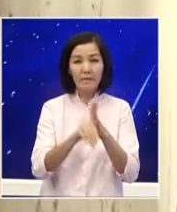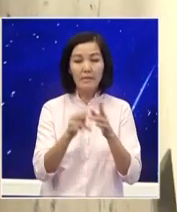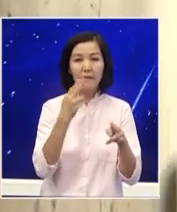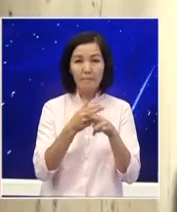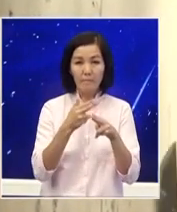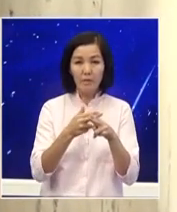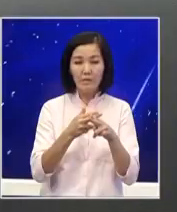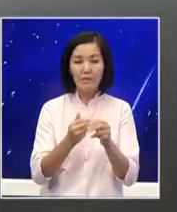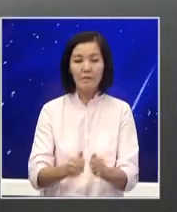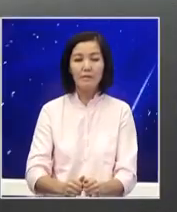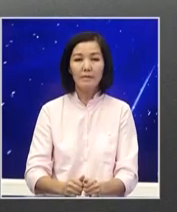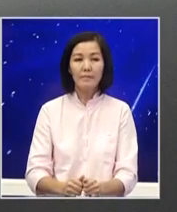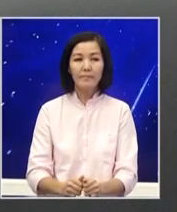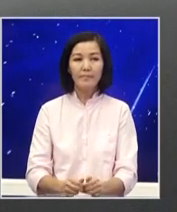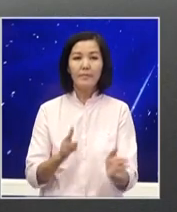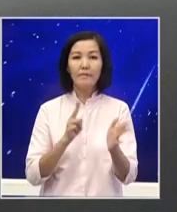и здесь